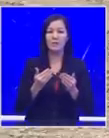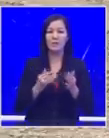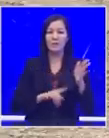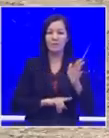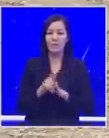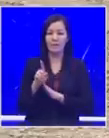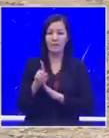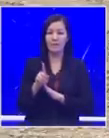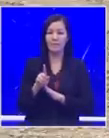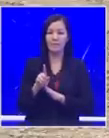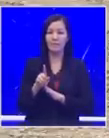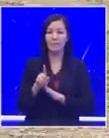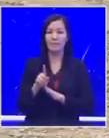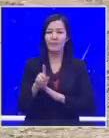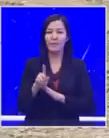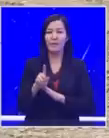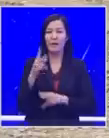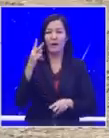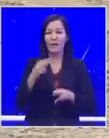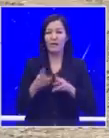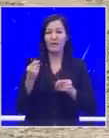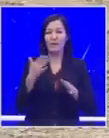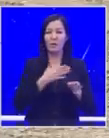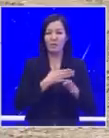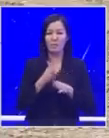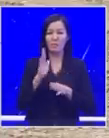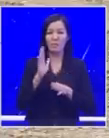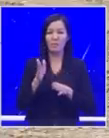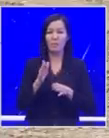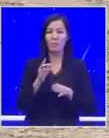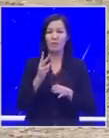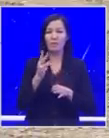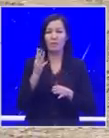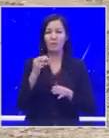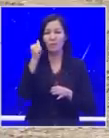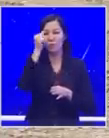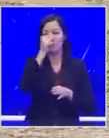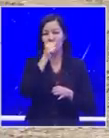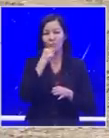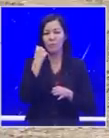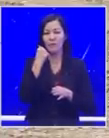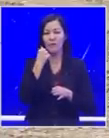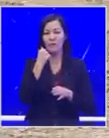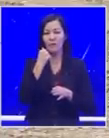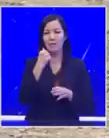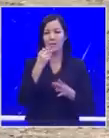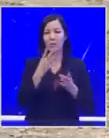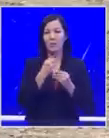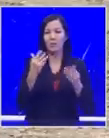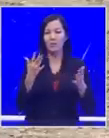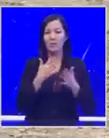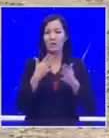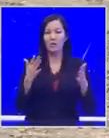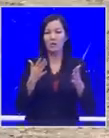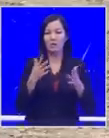бастаймыз заделмен, біраз ақша бөлінетті бастаймыз. Бір екі жылда ол үлкен қаражат 5 миллиард,